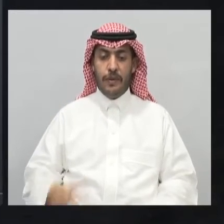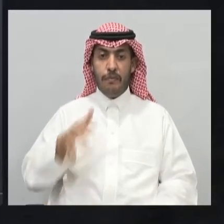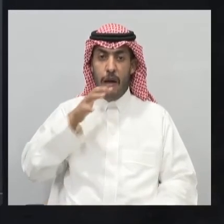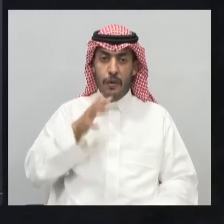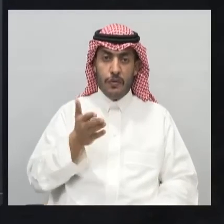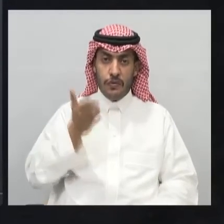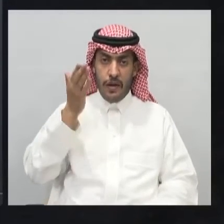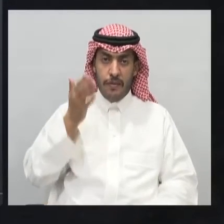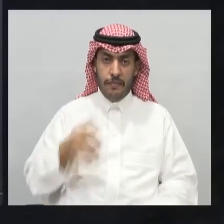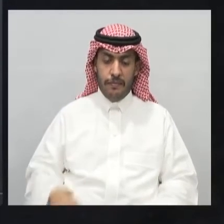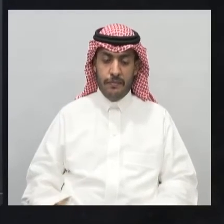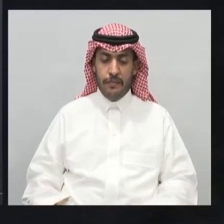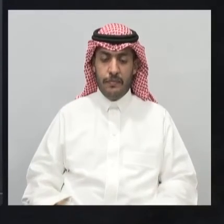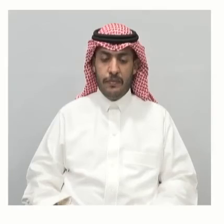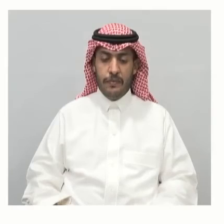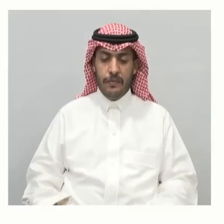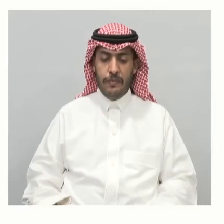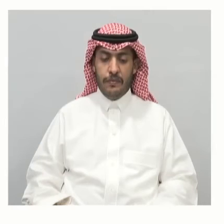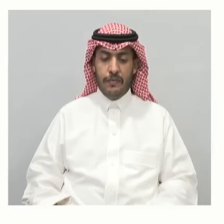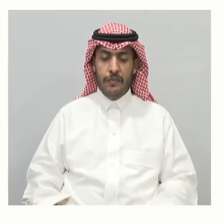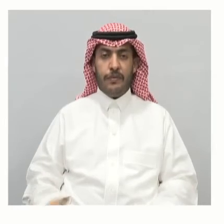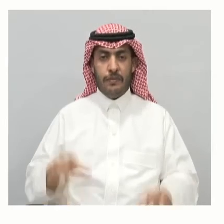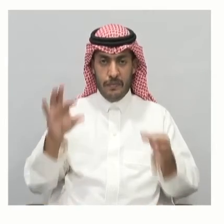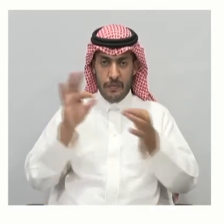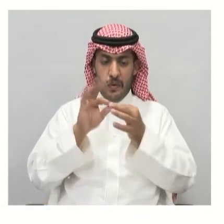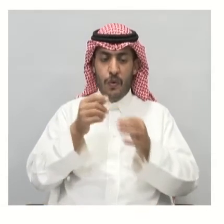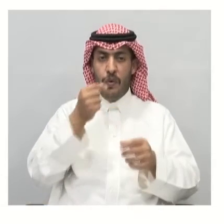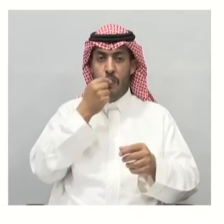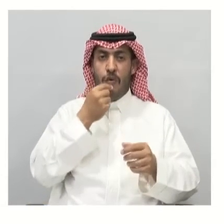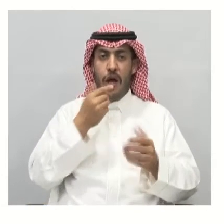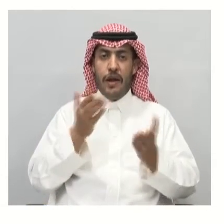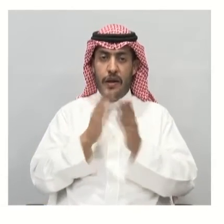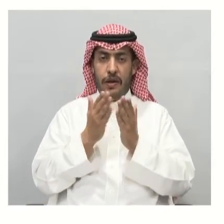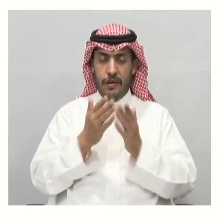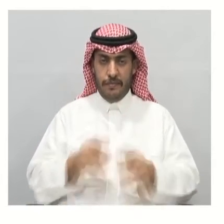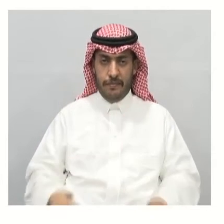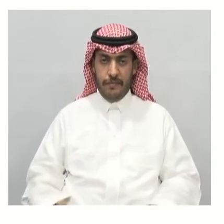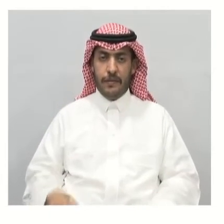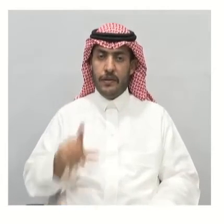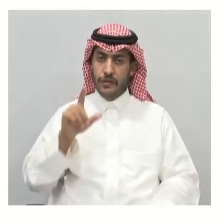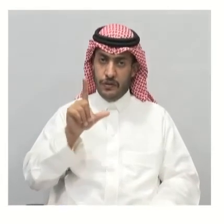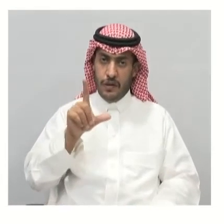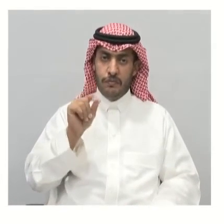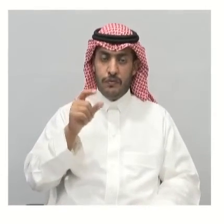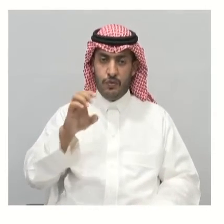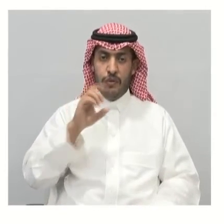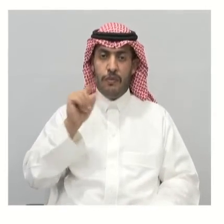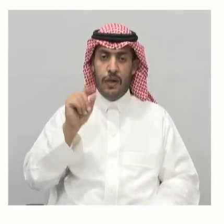عليه الصلاه والسلام احسنتم القران الكريم اجابه